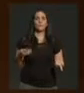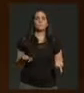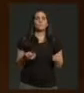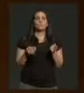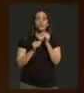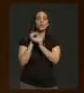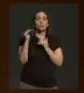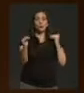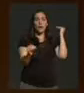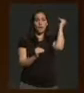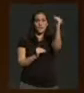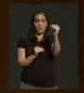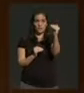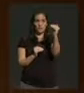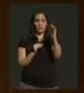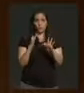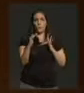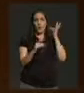42,8 milioikoa litzateke.